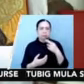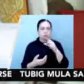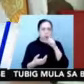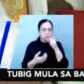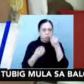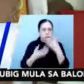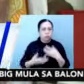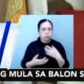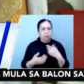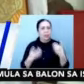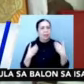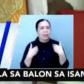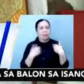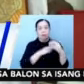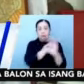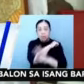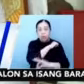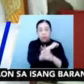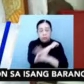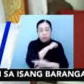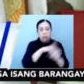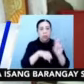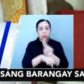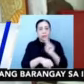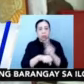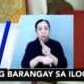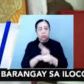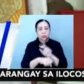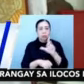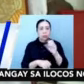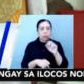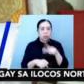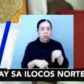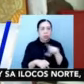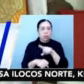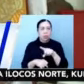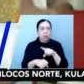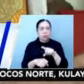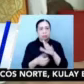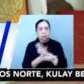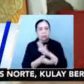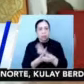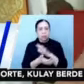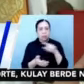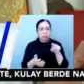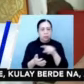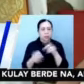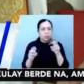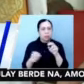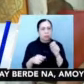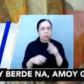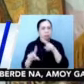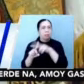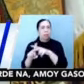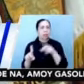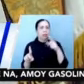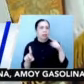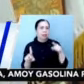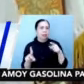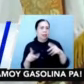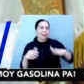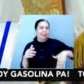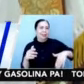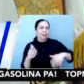may mga foreigner na gumagamit ng mga local mules. Itong mga local mules, ito yung mag-a-apply ng late registration. Pag nakuha nila